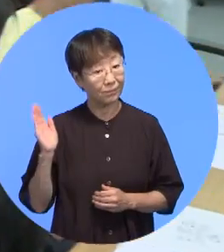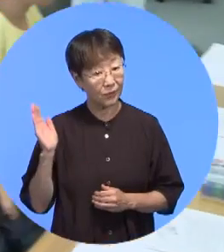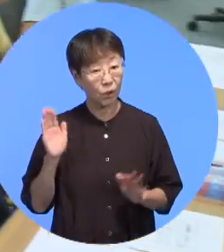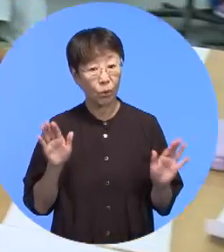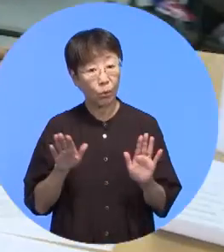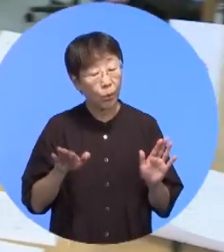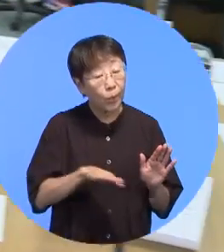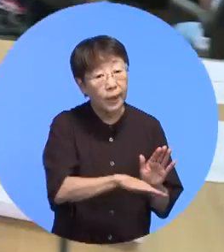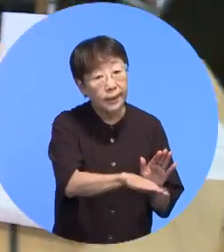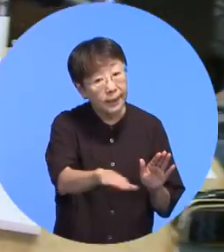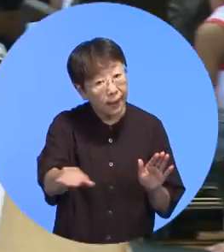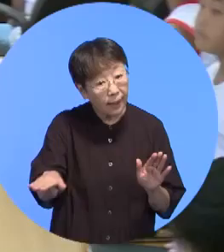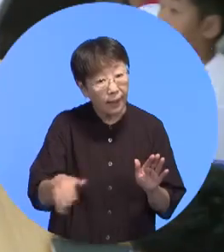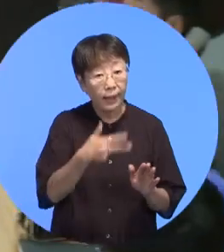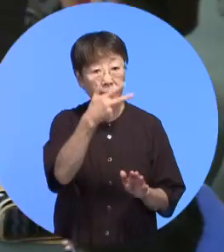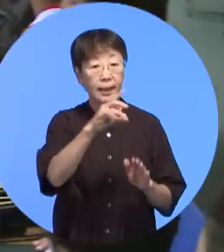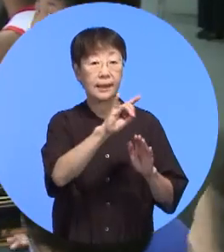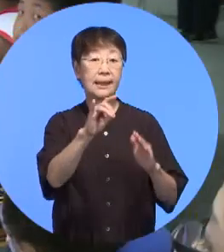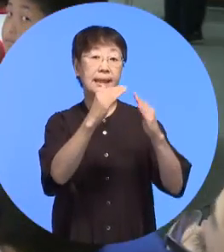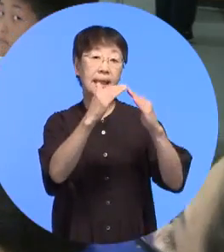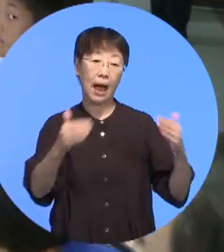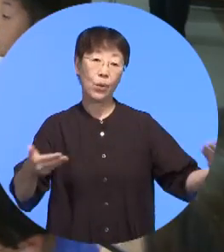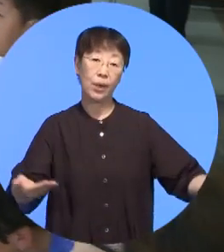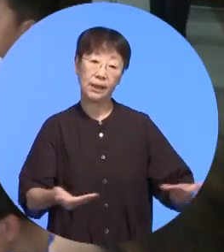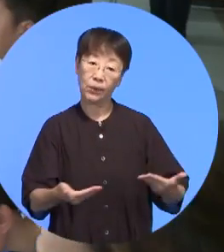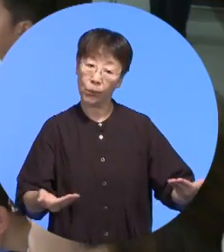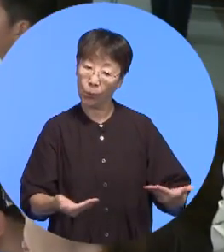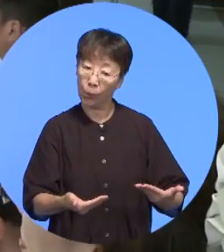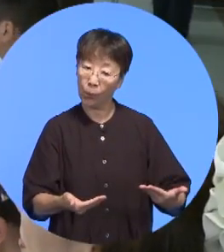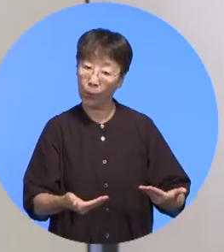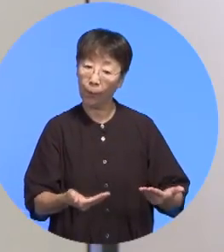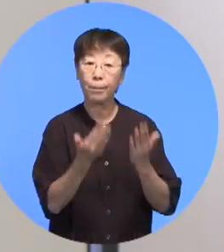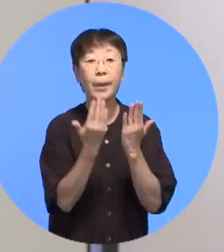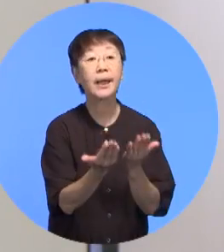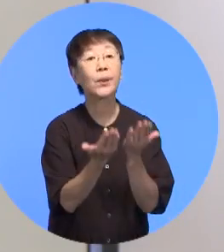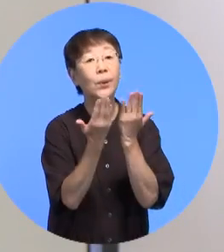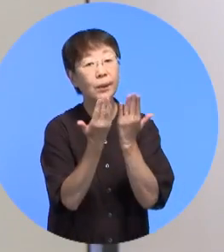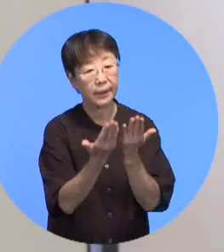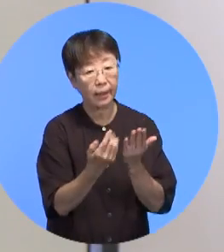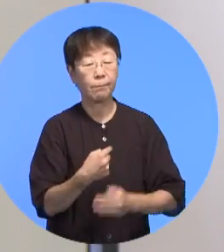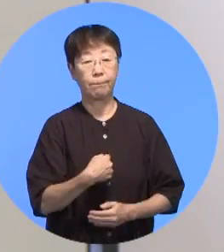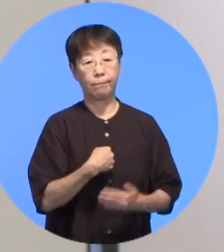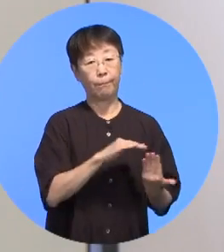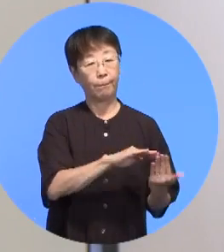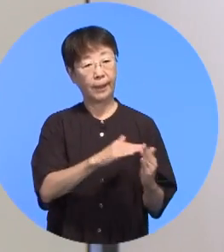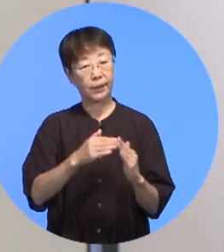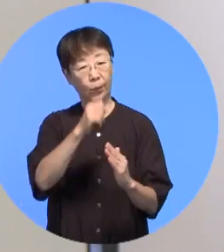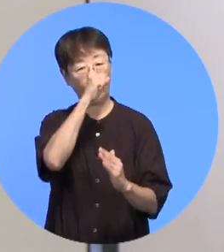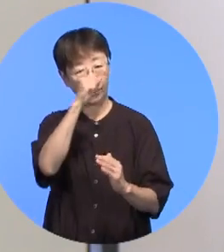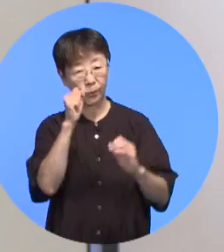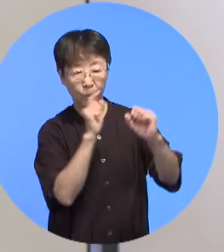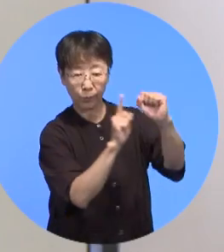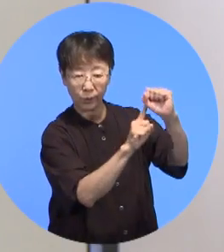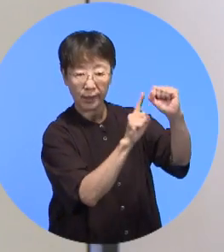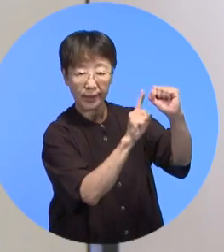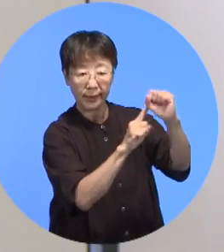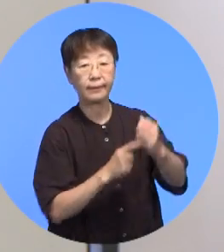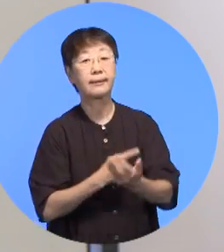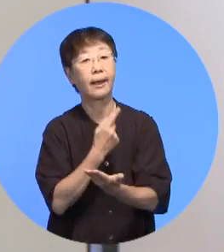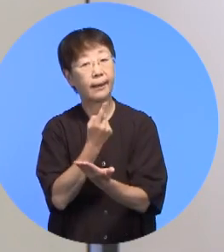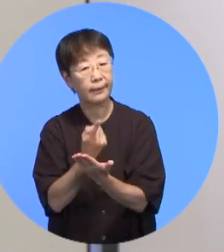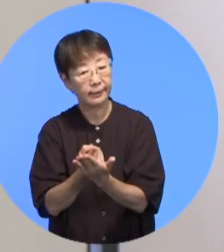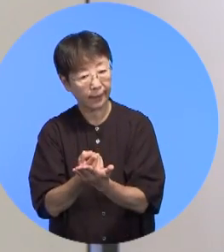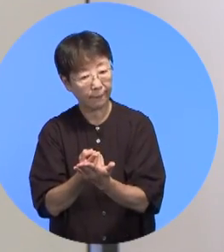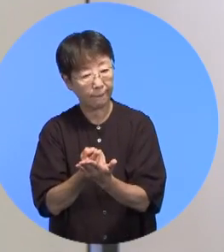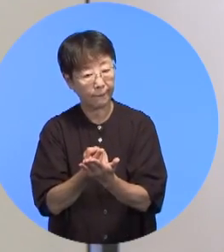子どもたちが市議会の役割について学ぶことで、自分も町を良くすることに参加できることを知り、政治を